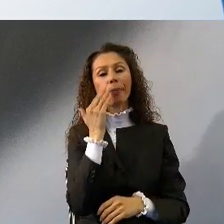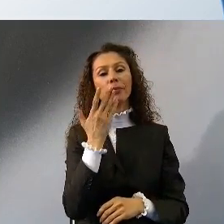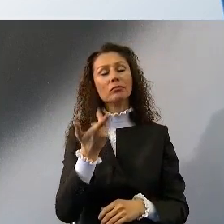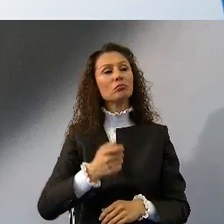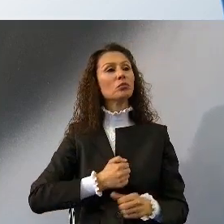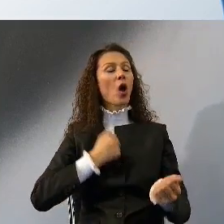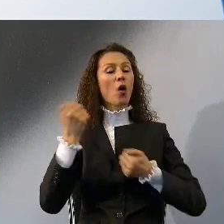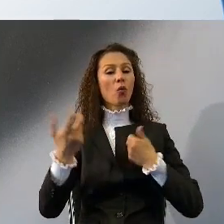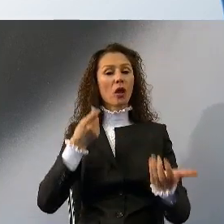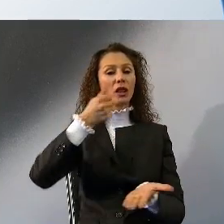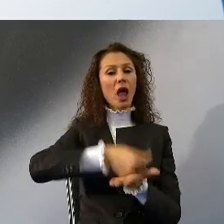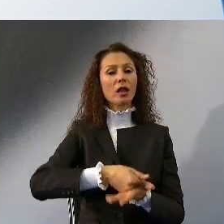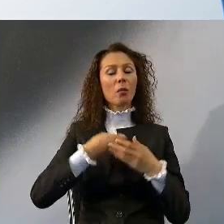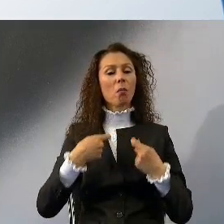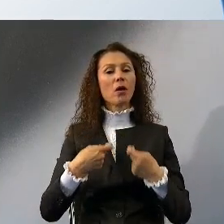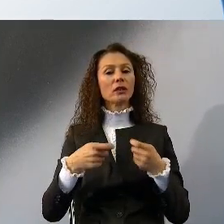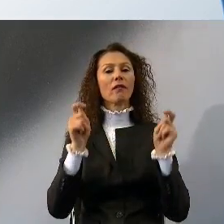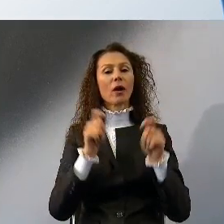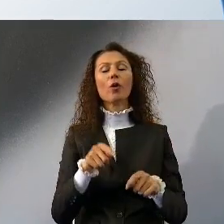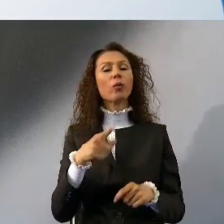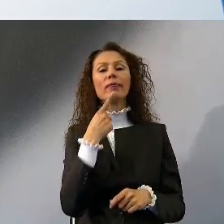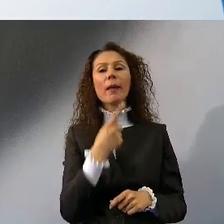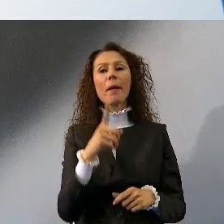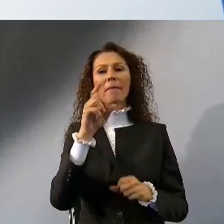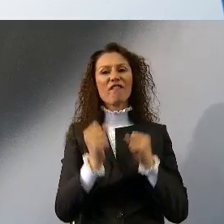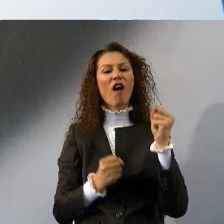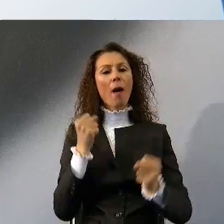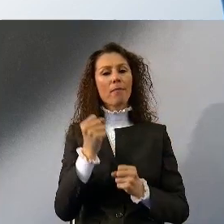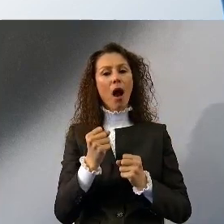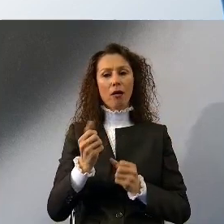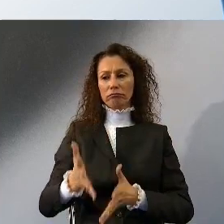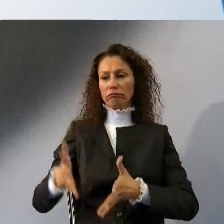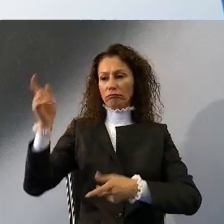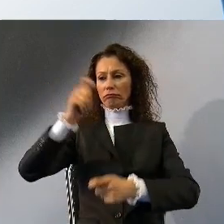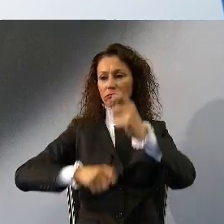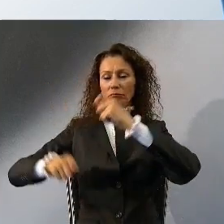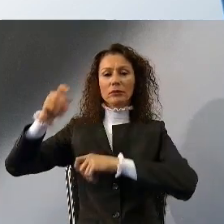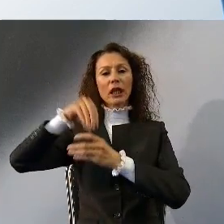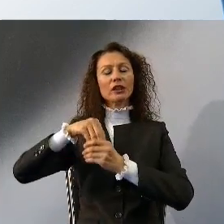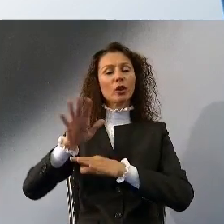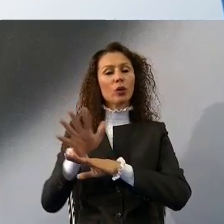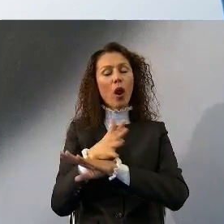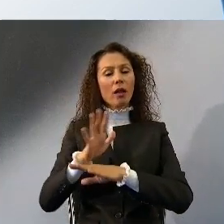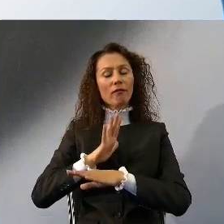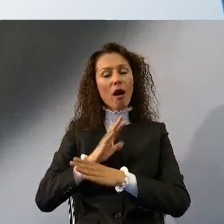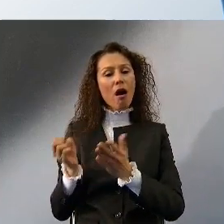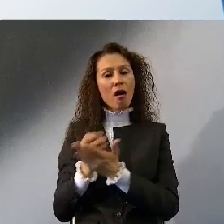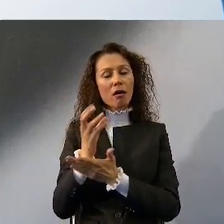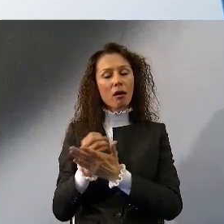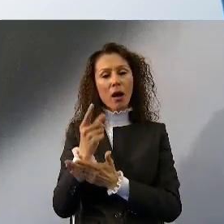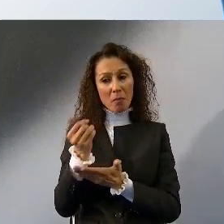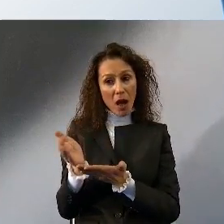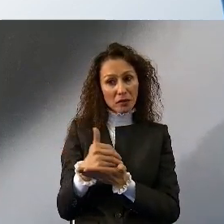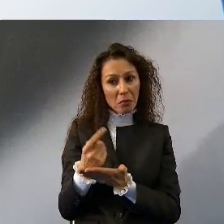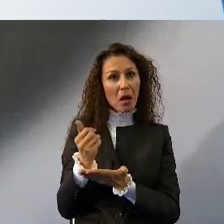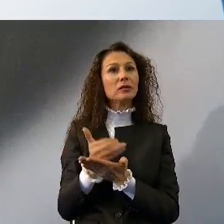dev yatırımlar yapılmış. Yani bu şuna benziyor. Bir fabrika kuruyorsunuz, içinde bir şey üretiyorsunuz ama ürettiğiniz şeyden para